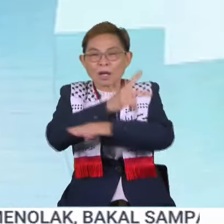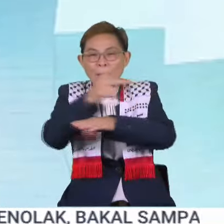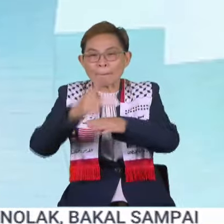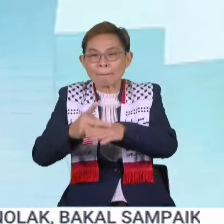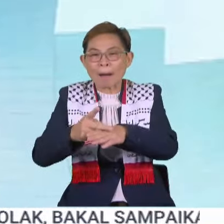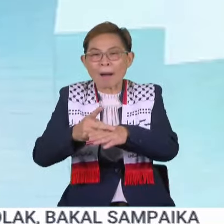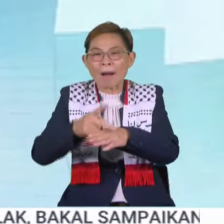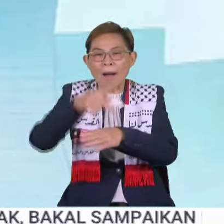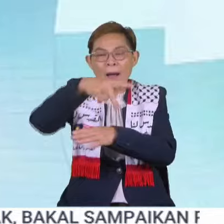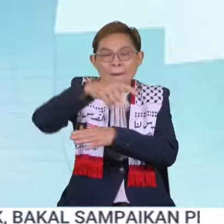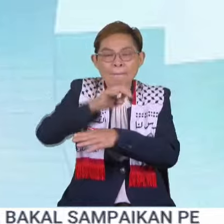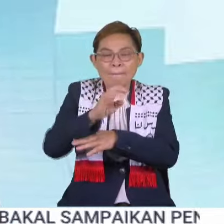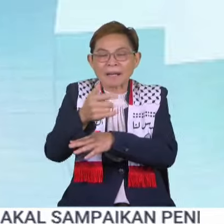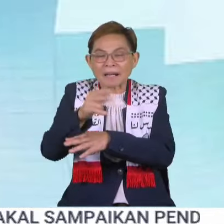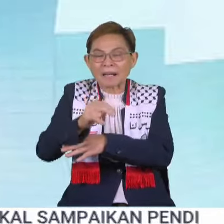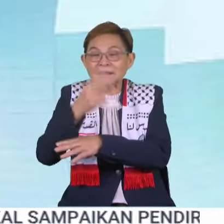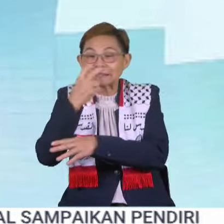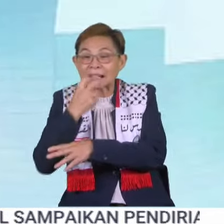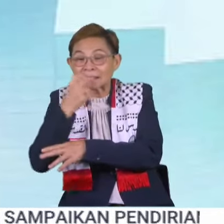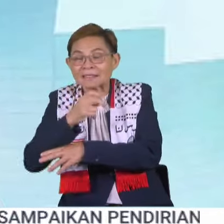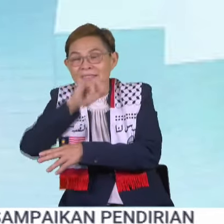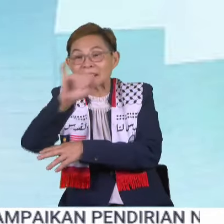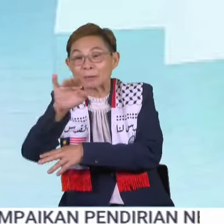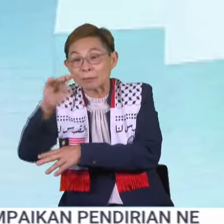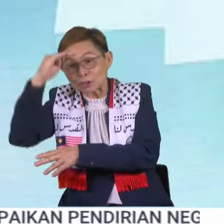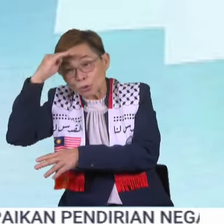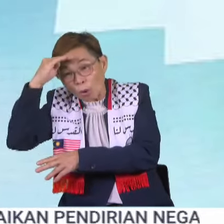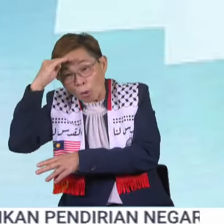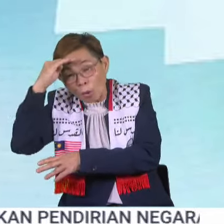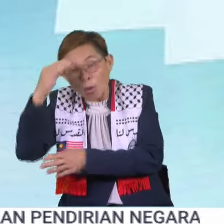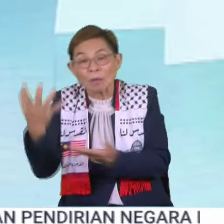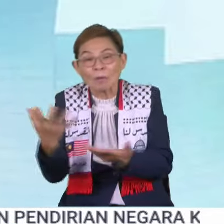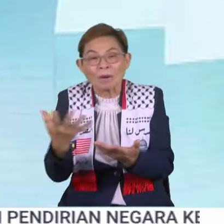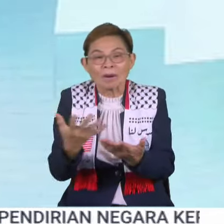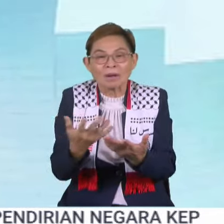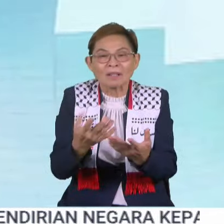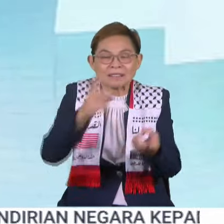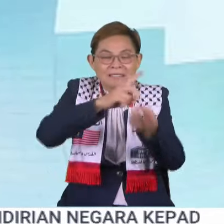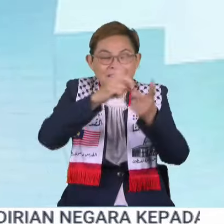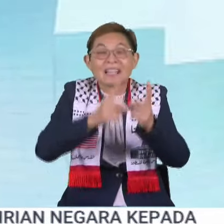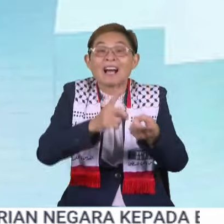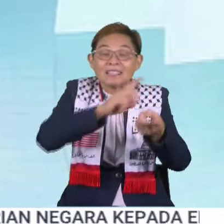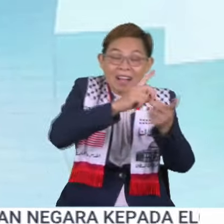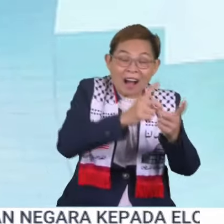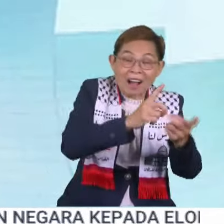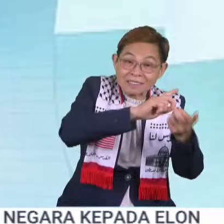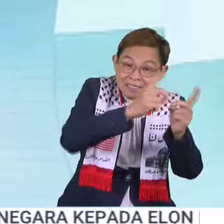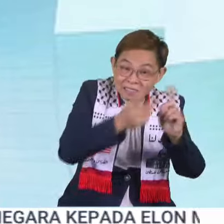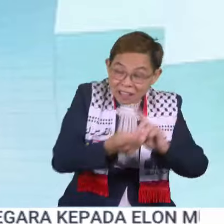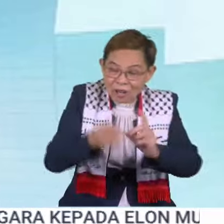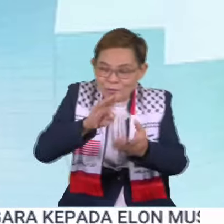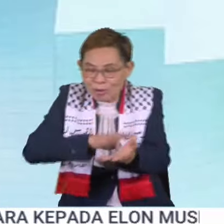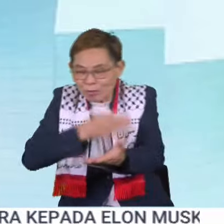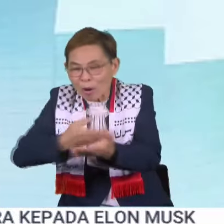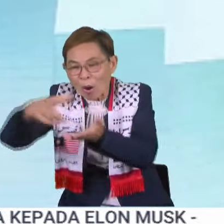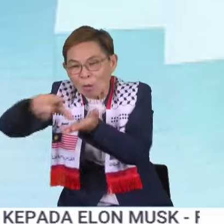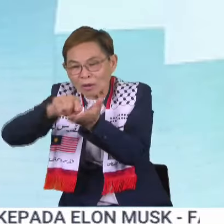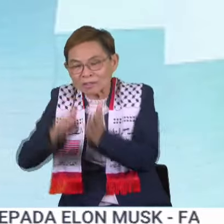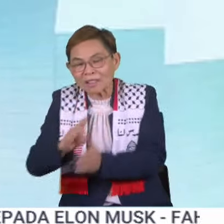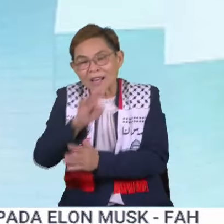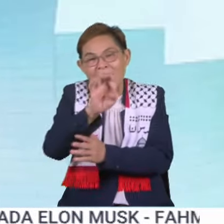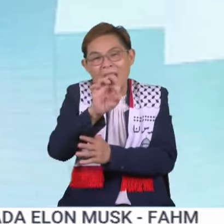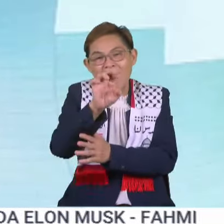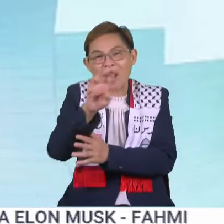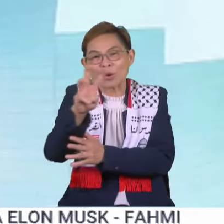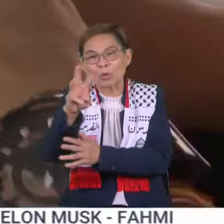Pekan Nenas dan Sekolah Menengah Kebangsaan Medini Johor Bahru hasil digitalisasi muzik. Kita ikuti laporan disediakan wartawan Erwin Zaid.